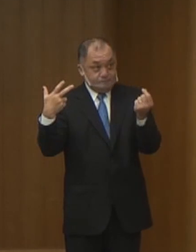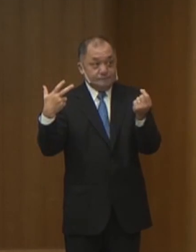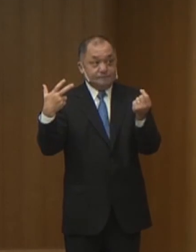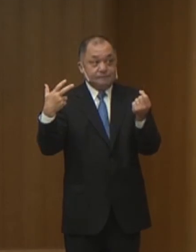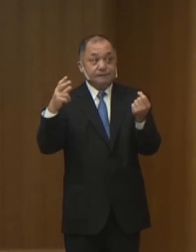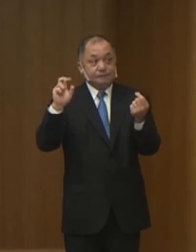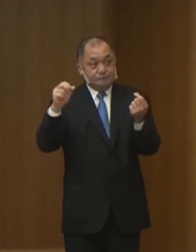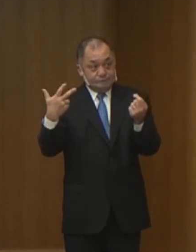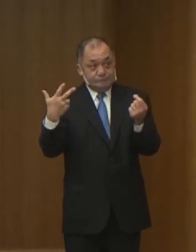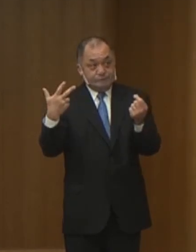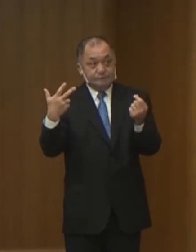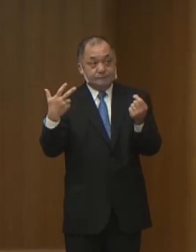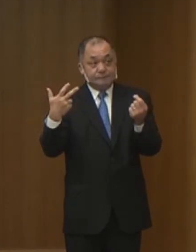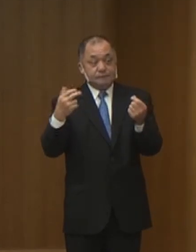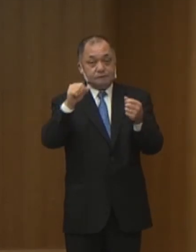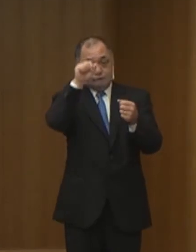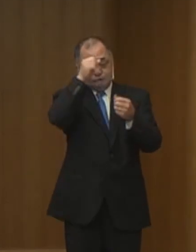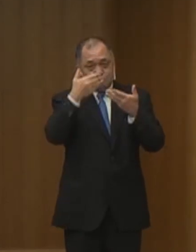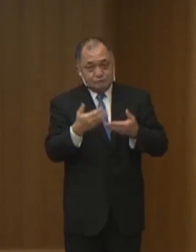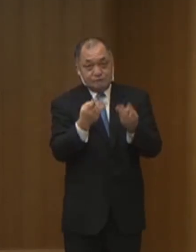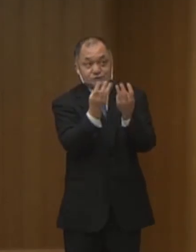27ですね、重症者数。